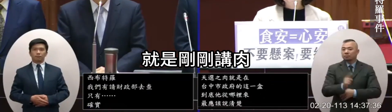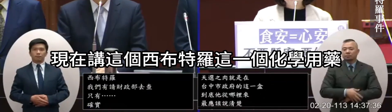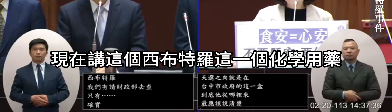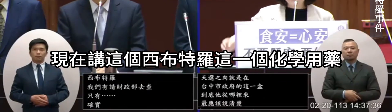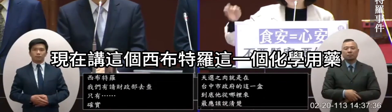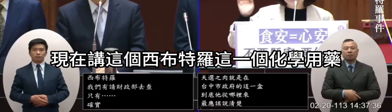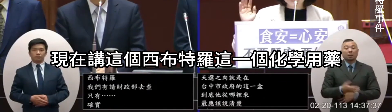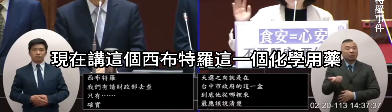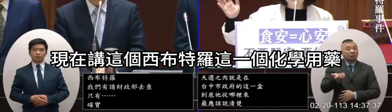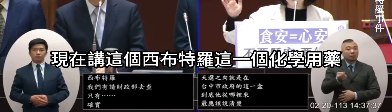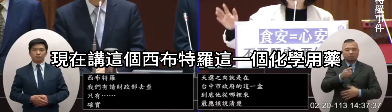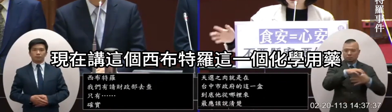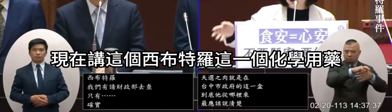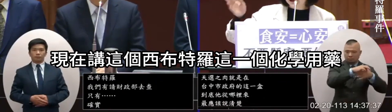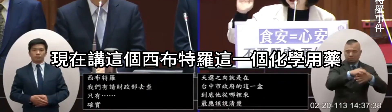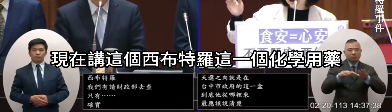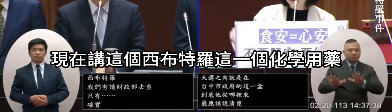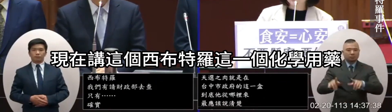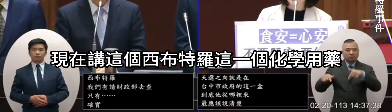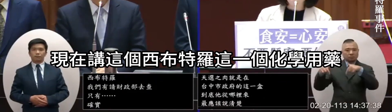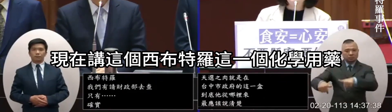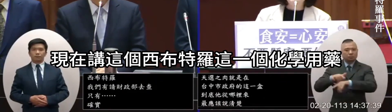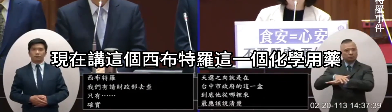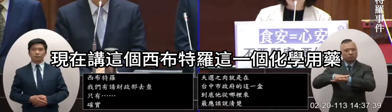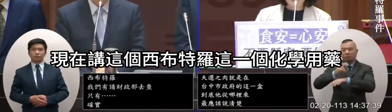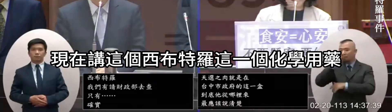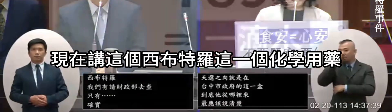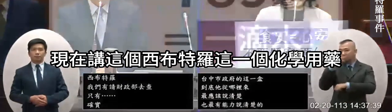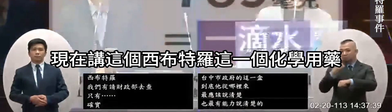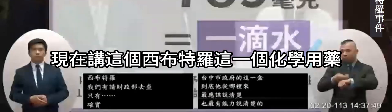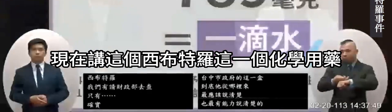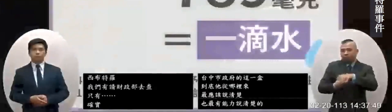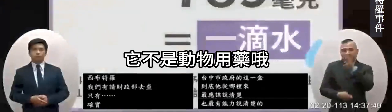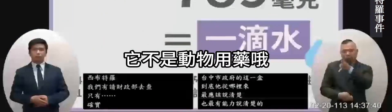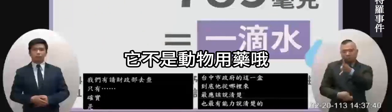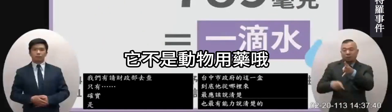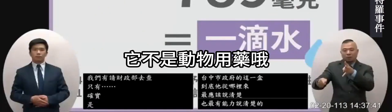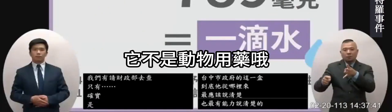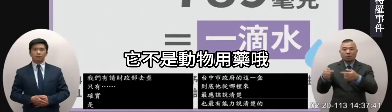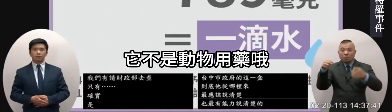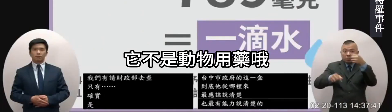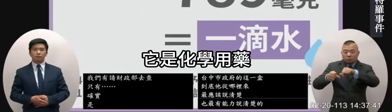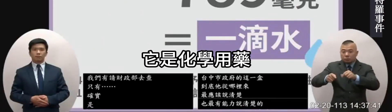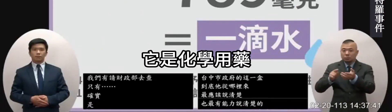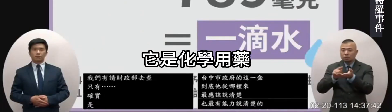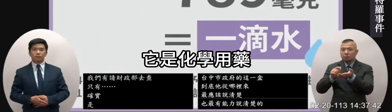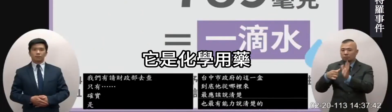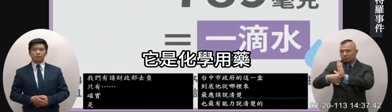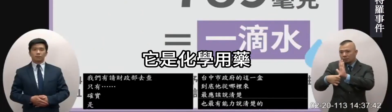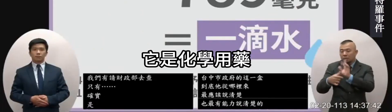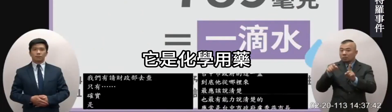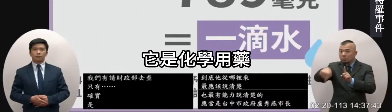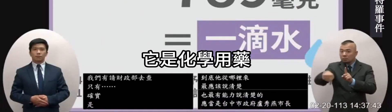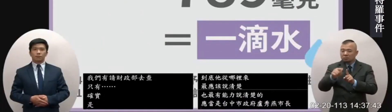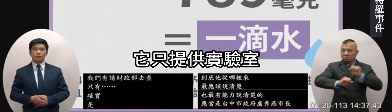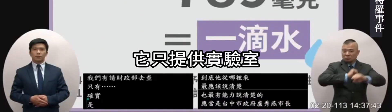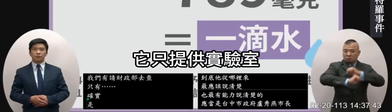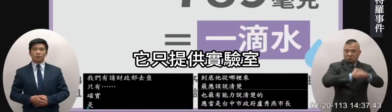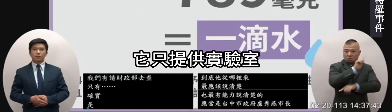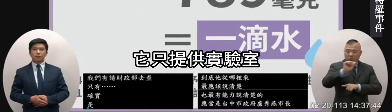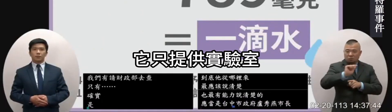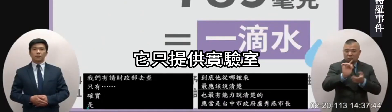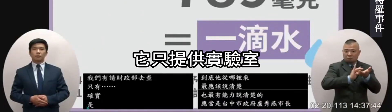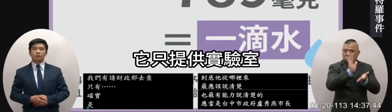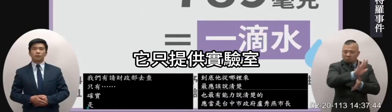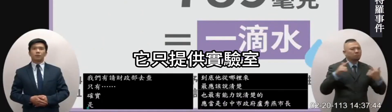肉，现在讲这个希普特罗这一个化学用药，它不是动物用药哦，它是化学用药，它只